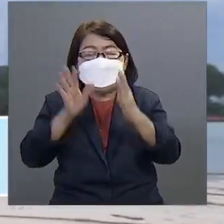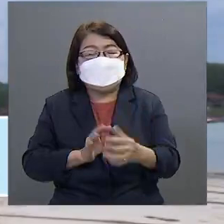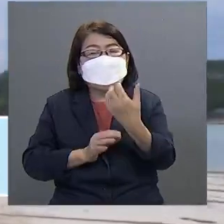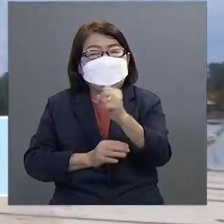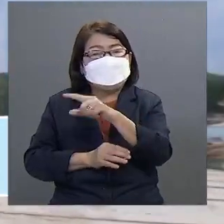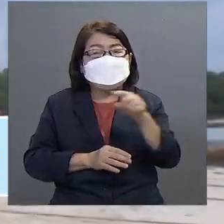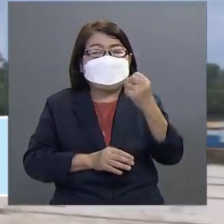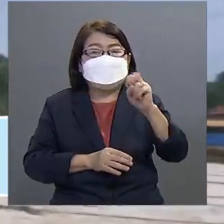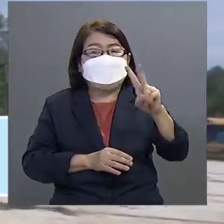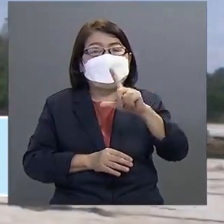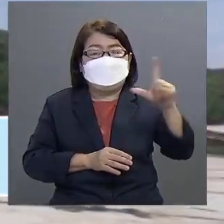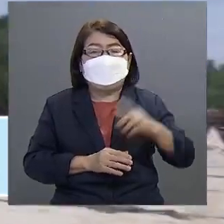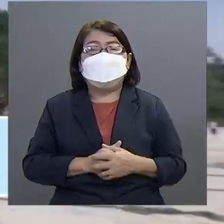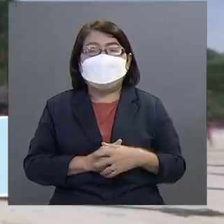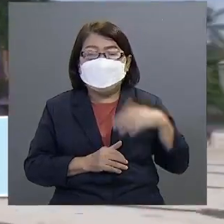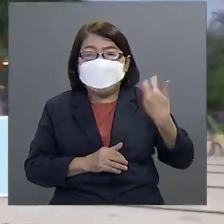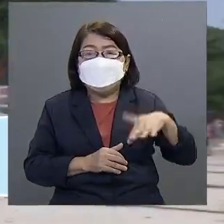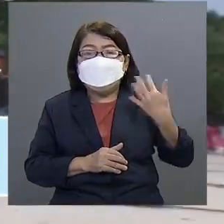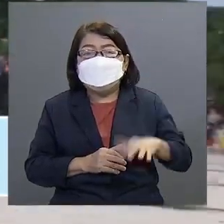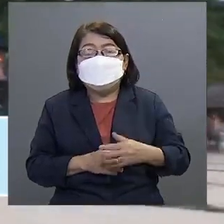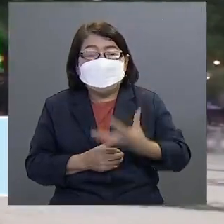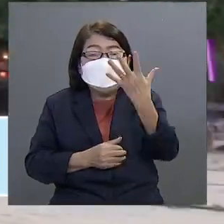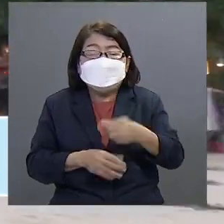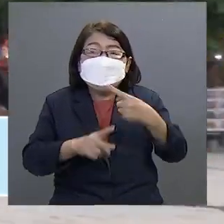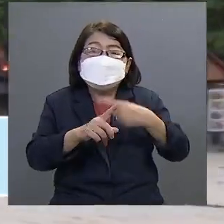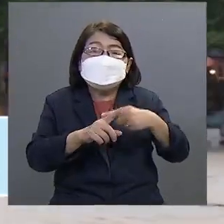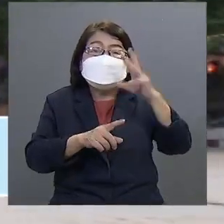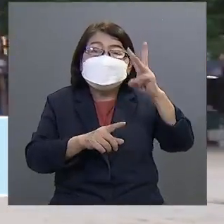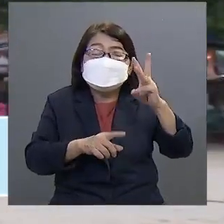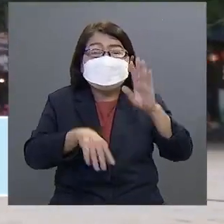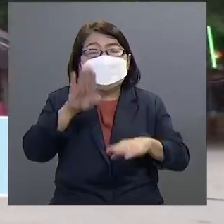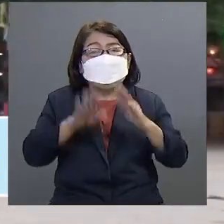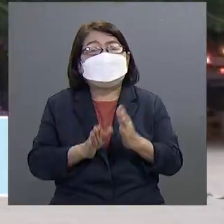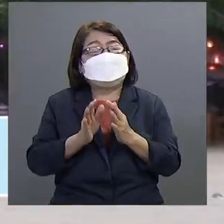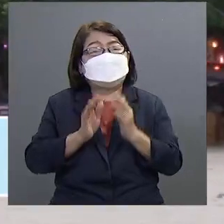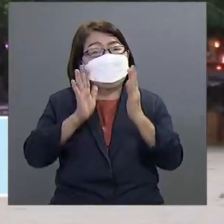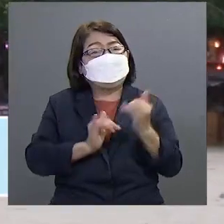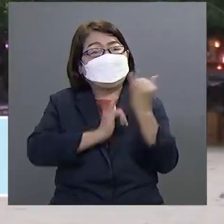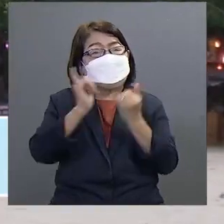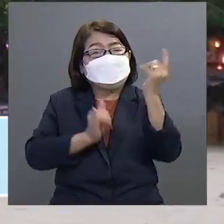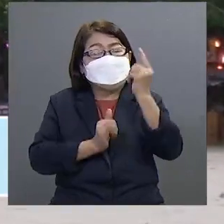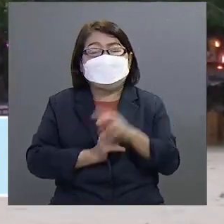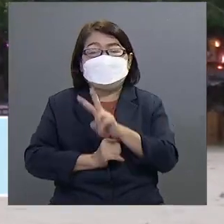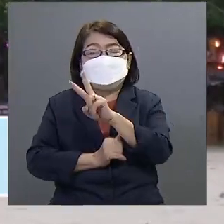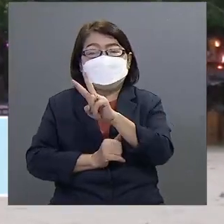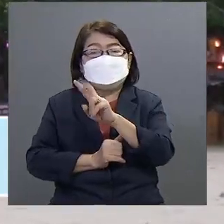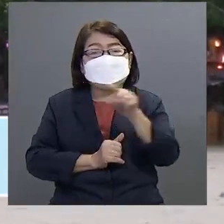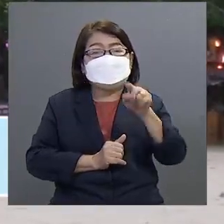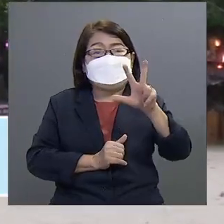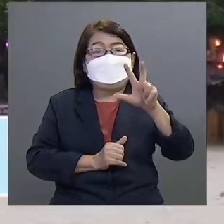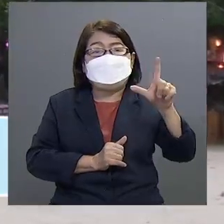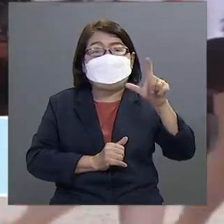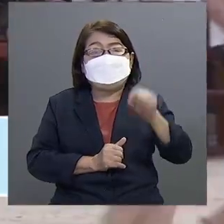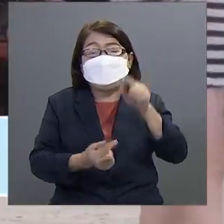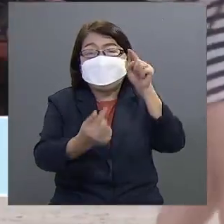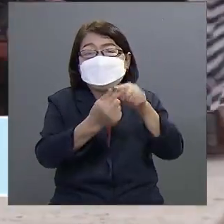อ้นั่นหมายความว่าครึ่งปีหลังก็อย่างน้อยก็ต้องเดือนละสัก2ล้านถึง3ล้านคนเป็นอย่างน้อยนะถึงจะได้เข้าเป้าอย่างที่เราตั้ง